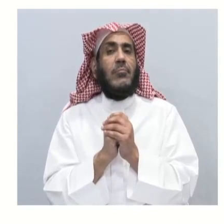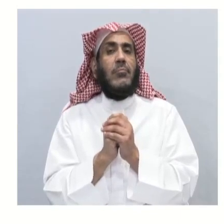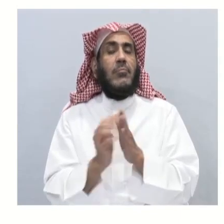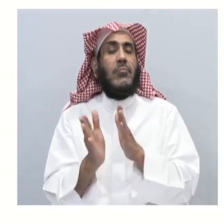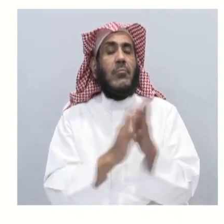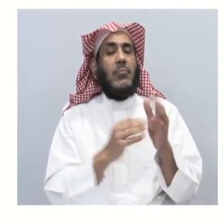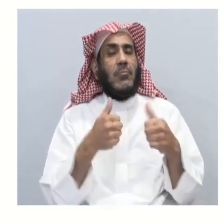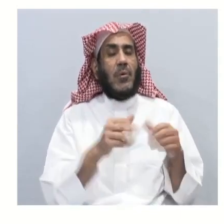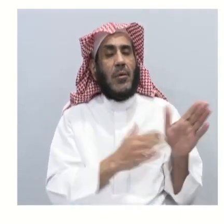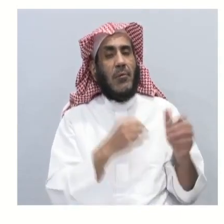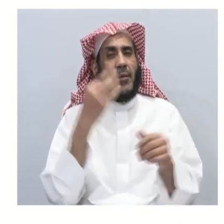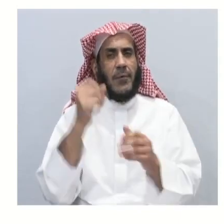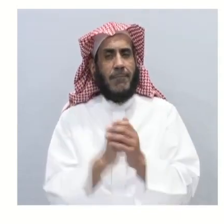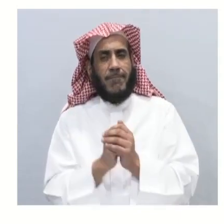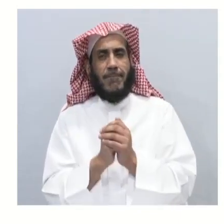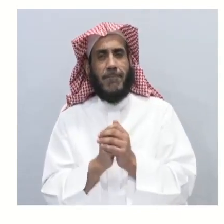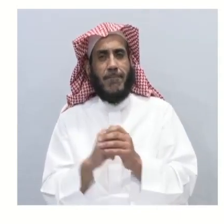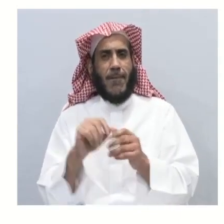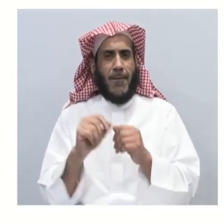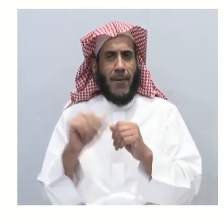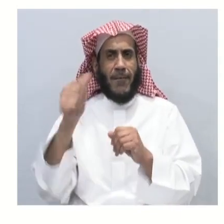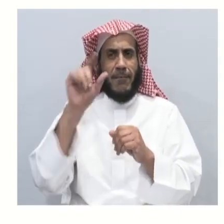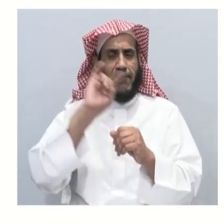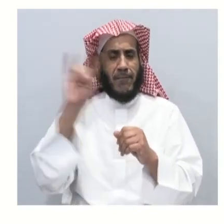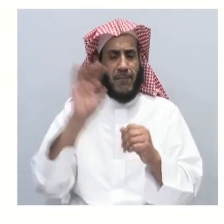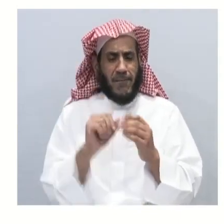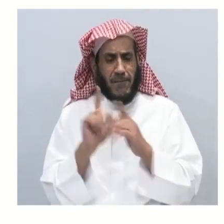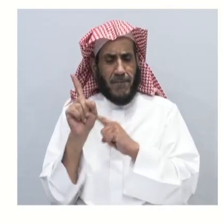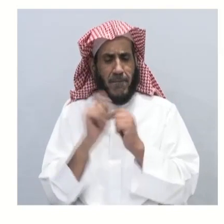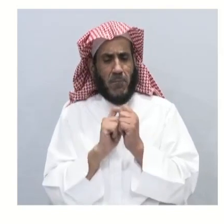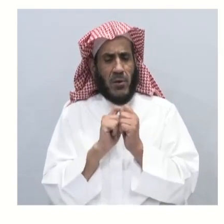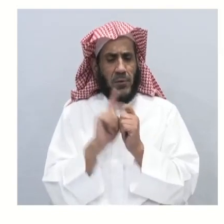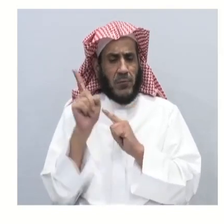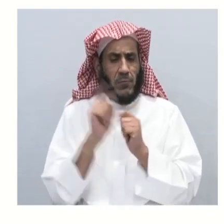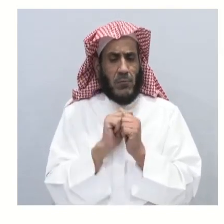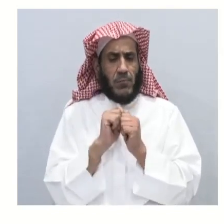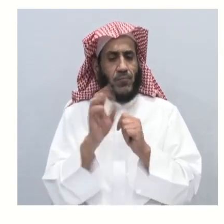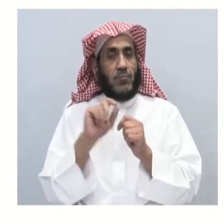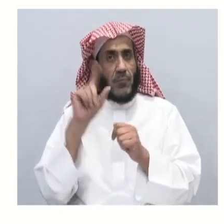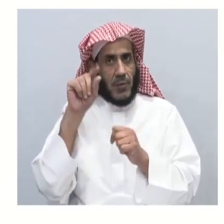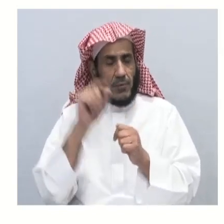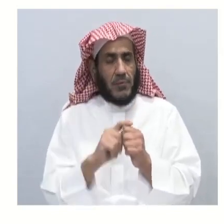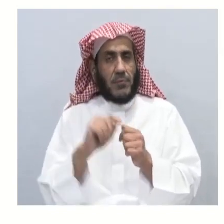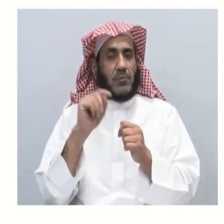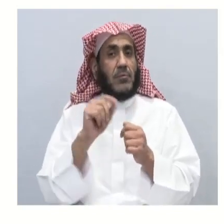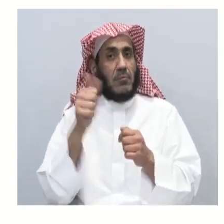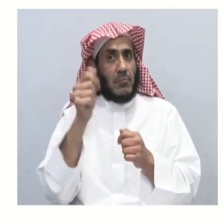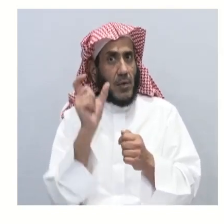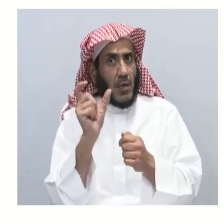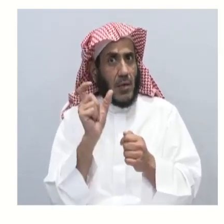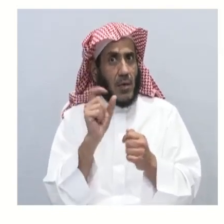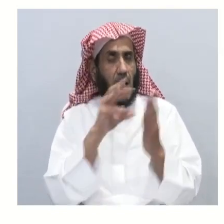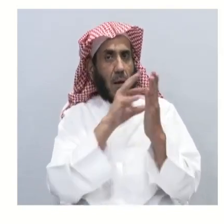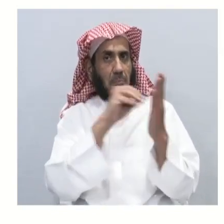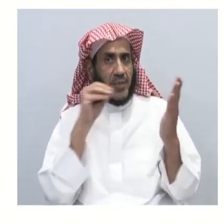الكلمة الثالثة ألا. تحليل هذه الكلمة، أحسنتم، أن